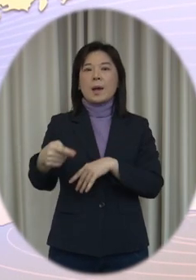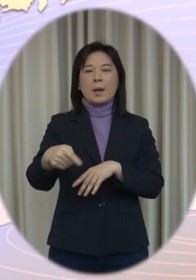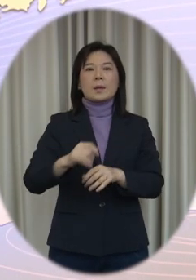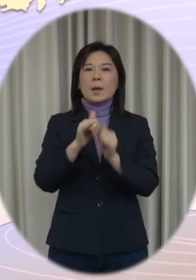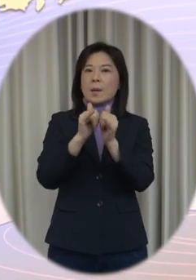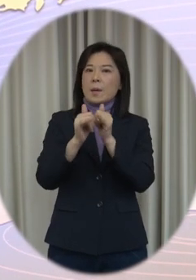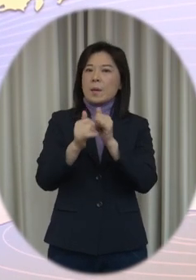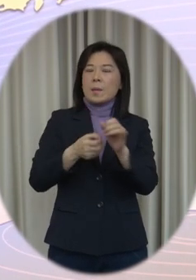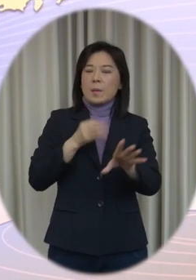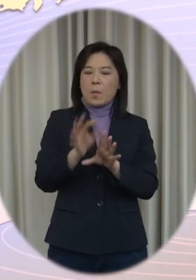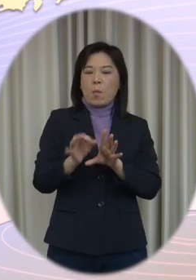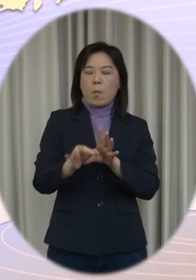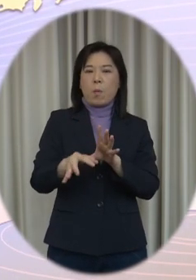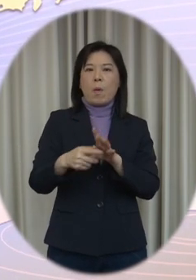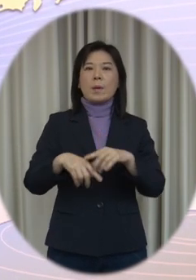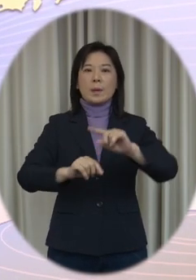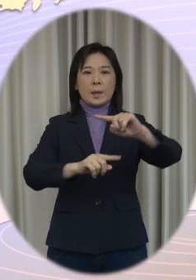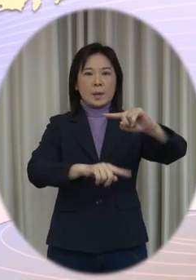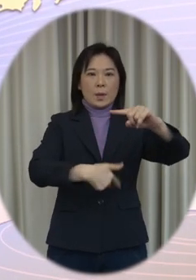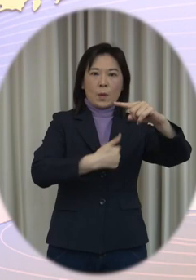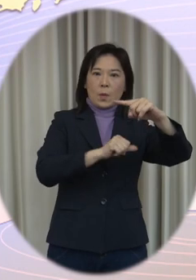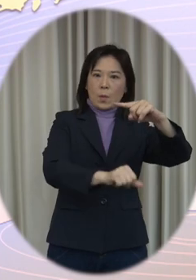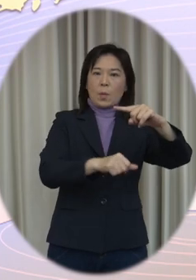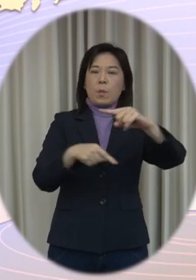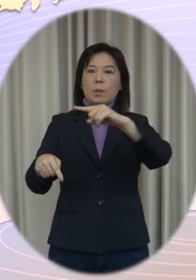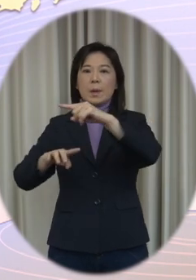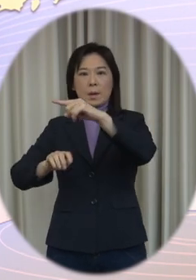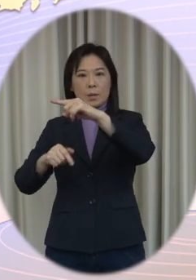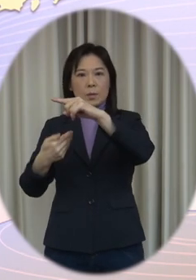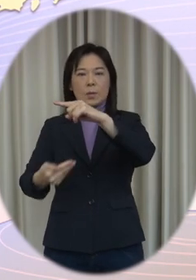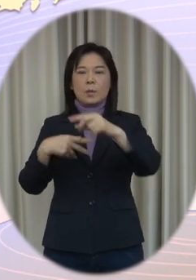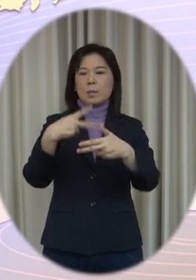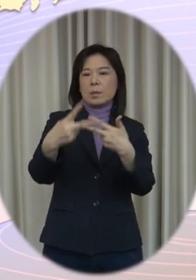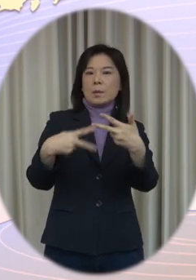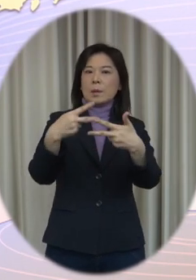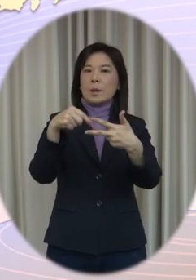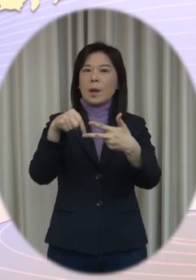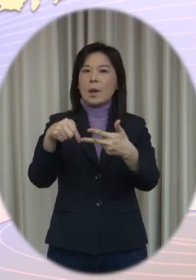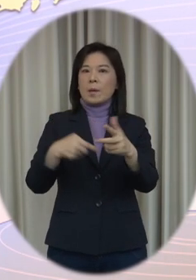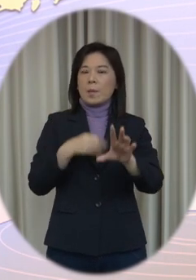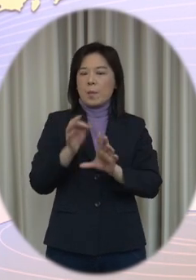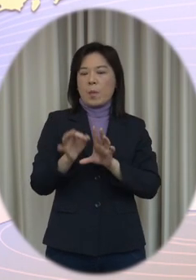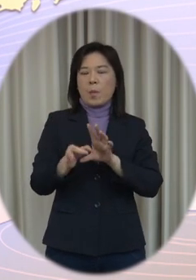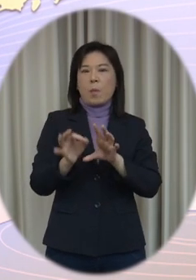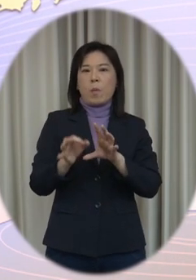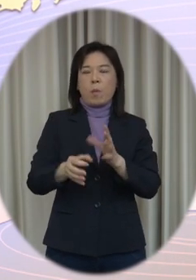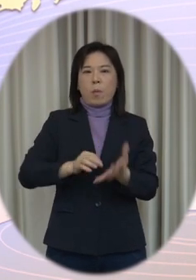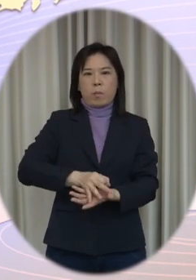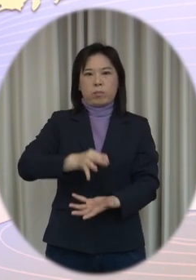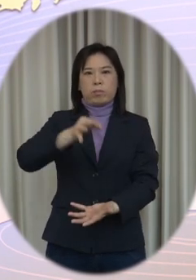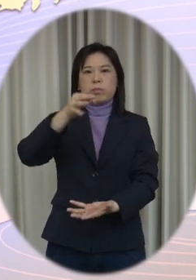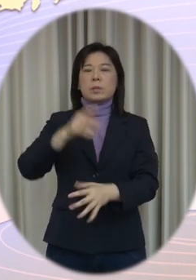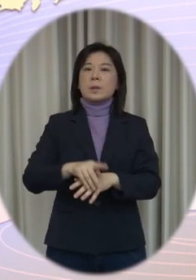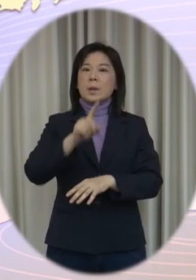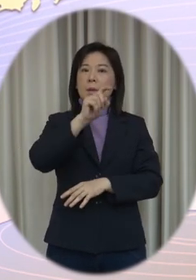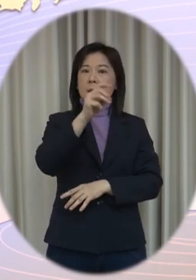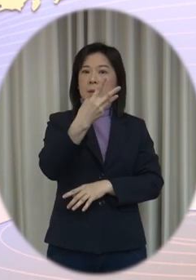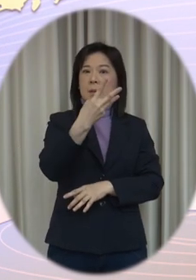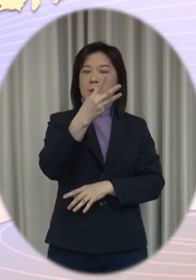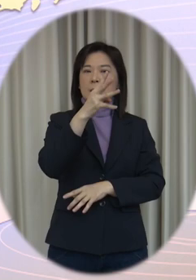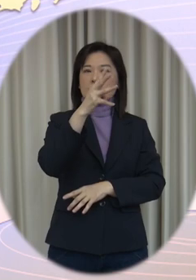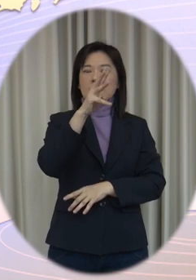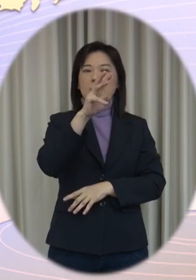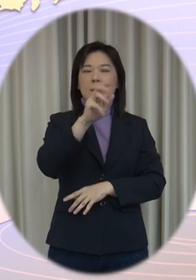款。从1月5号到19号两周时间内，赈灾专户总计收到